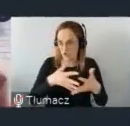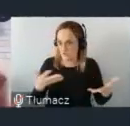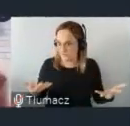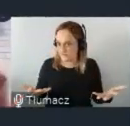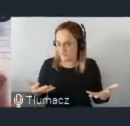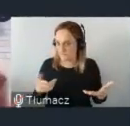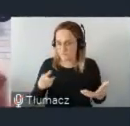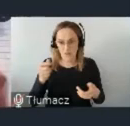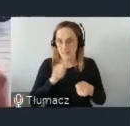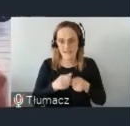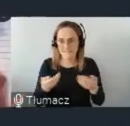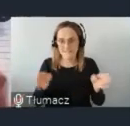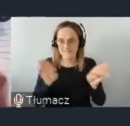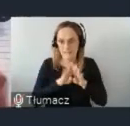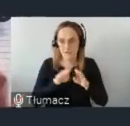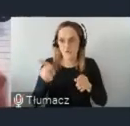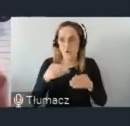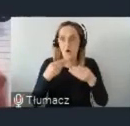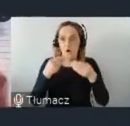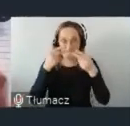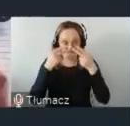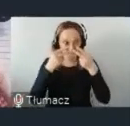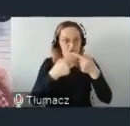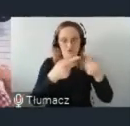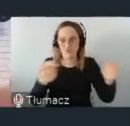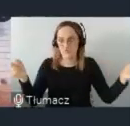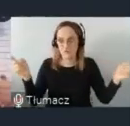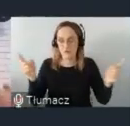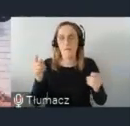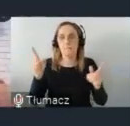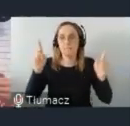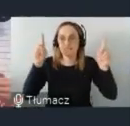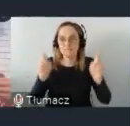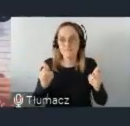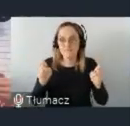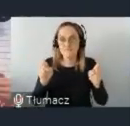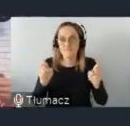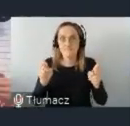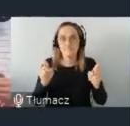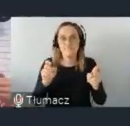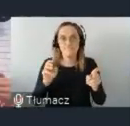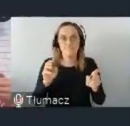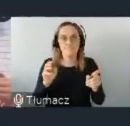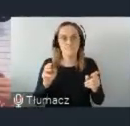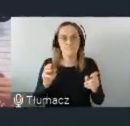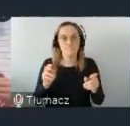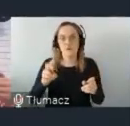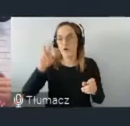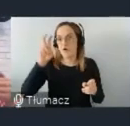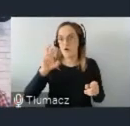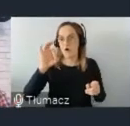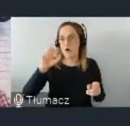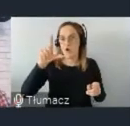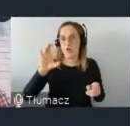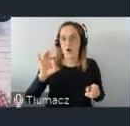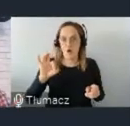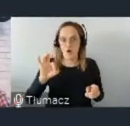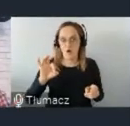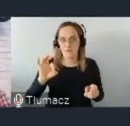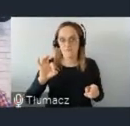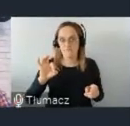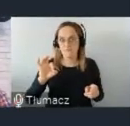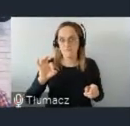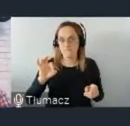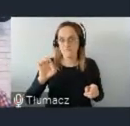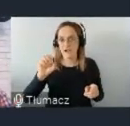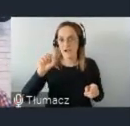wirtualny świat, tylko oni widzą przez to i pojawia im się na przykład tak, jak jest tutaj Holo Anatomii, będziecie mogli sobie